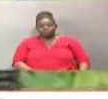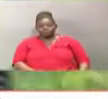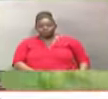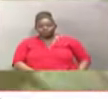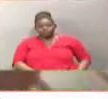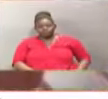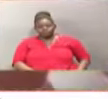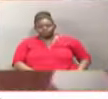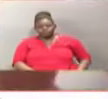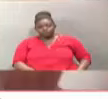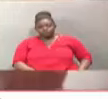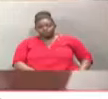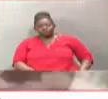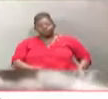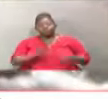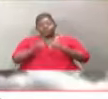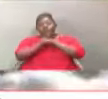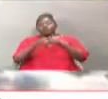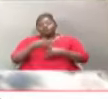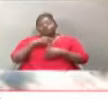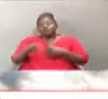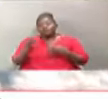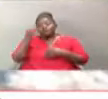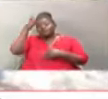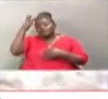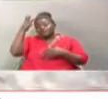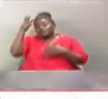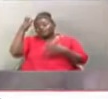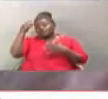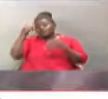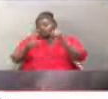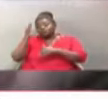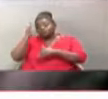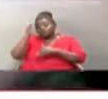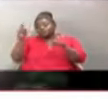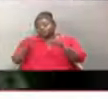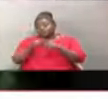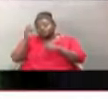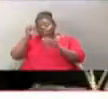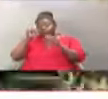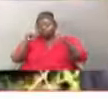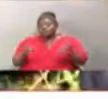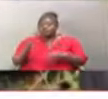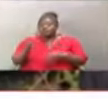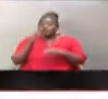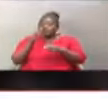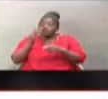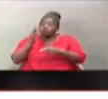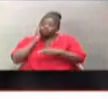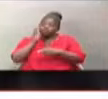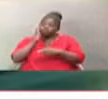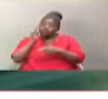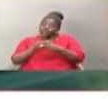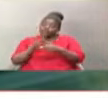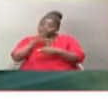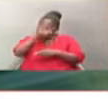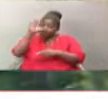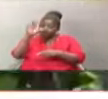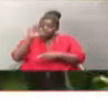naye Uganda nsingagga erimu ebyewuunyisa ntoko by'omanyi ne by'obadde tonnazuula. Omuzungu kyava agituuma ekkula lya